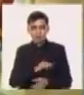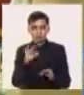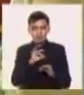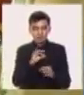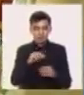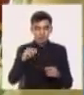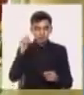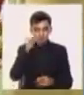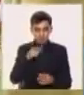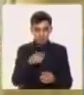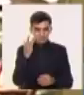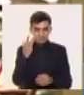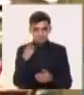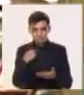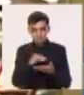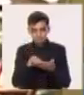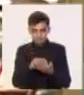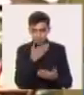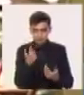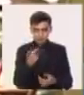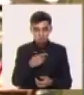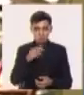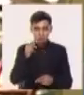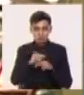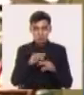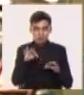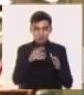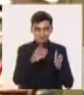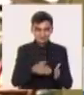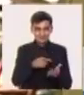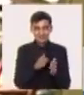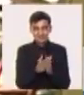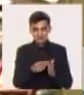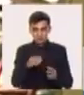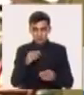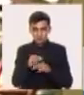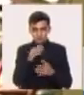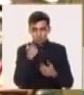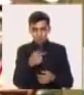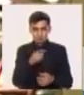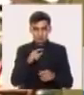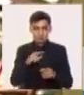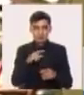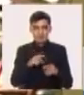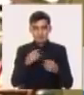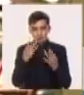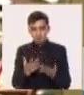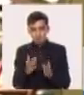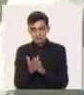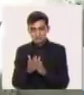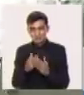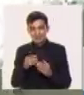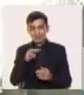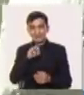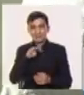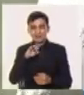не используются, признается женщина. То же самое прописать можно, в принципе, и в обычной тетради, которая стоит там 20 тенге.